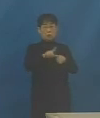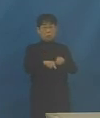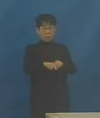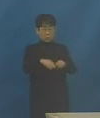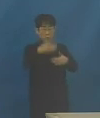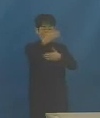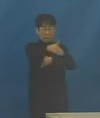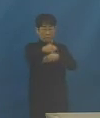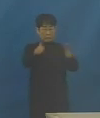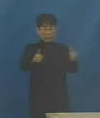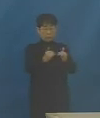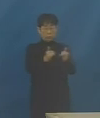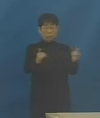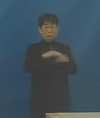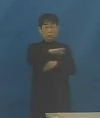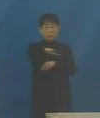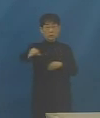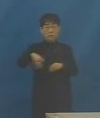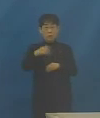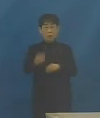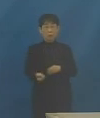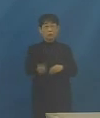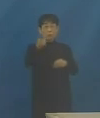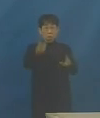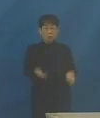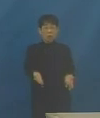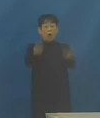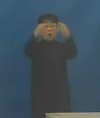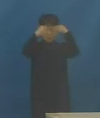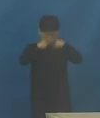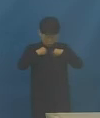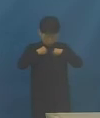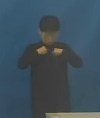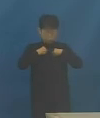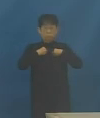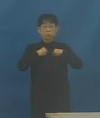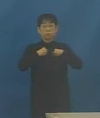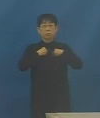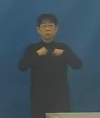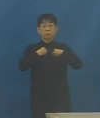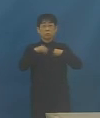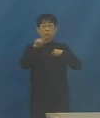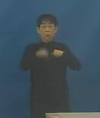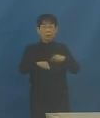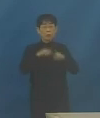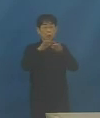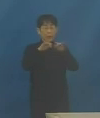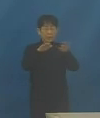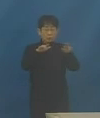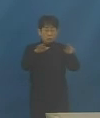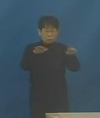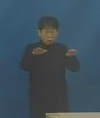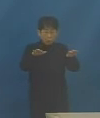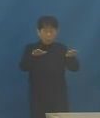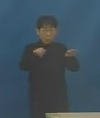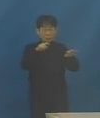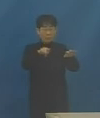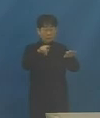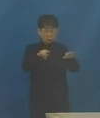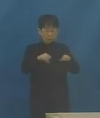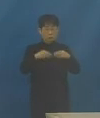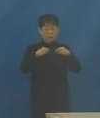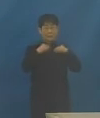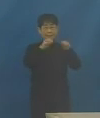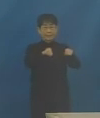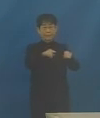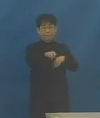みんなが今瞬時にあの一緒に観戦していくようなそういうマイクロ飛沫感染の状態になるそう